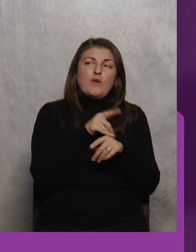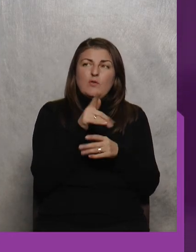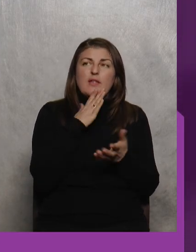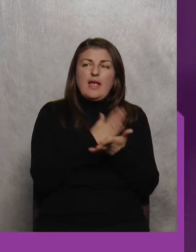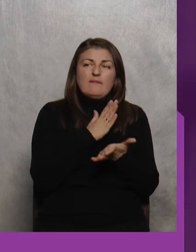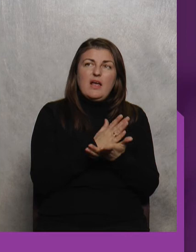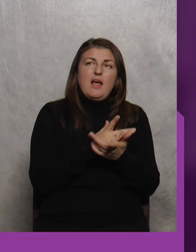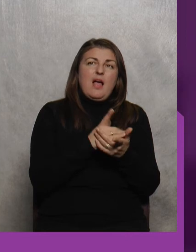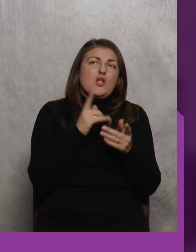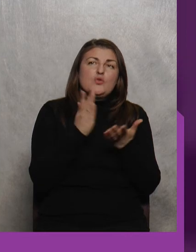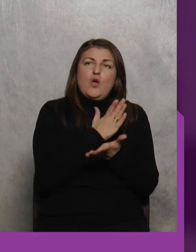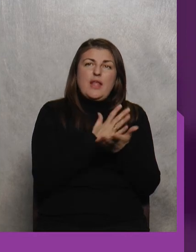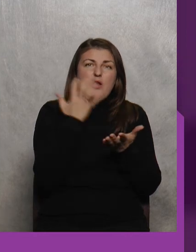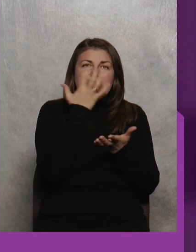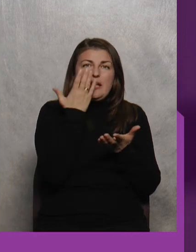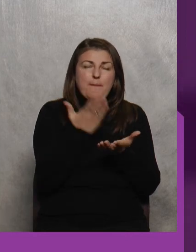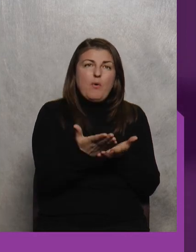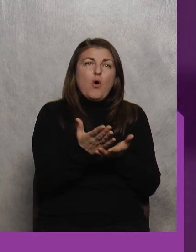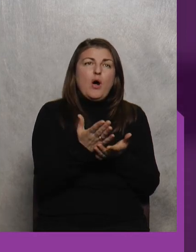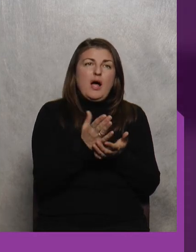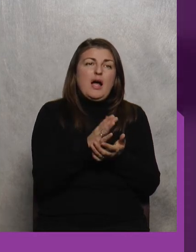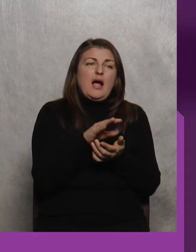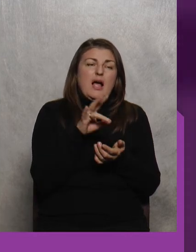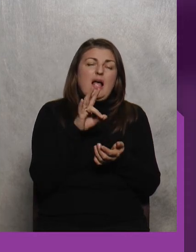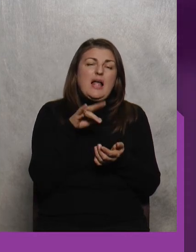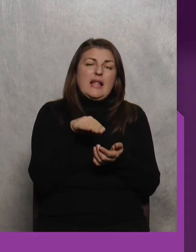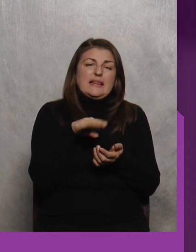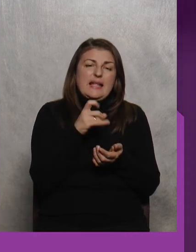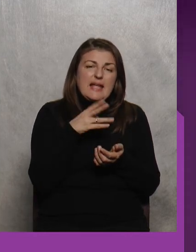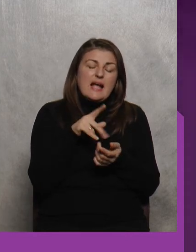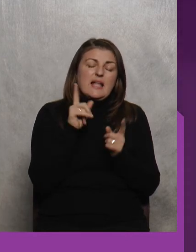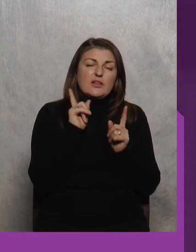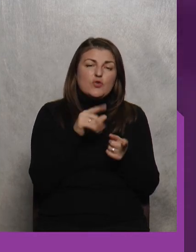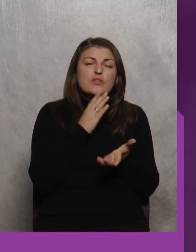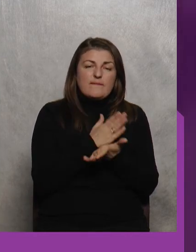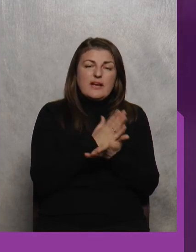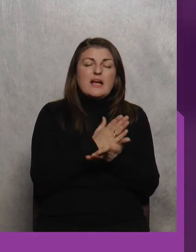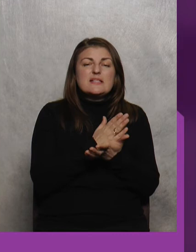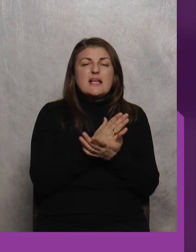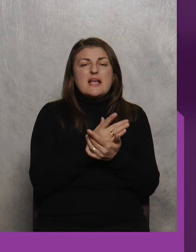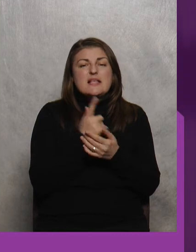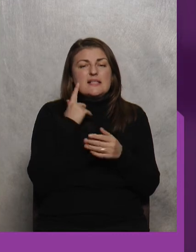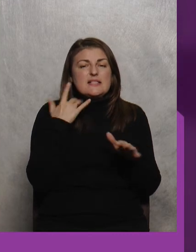є тотально сліпою. Немчанова Тетяна також є